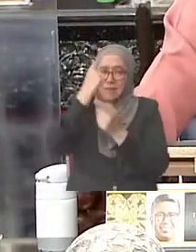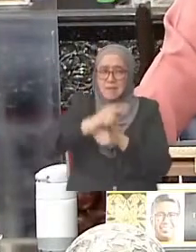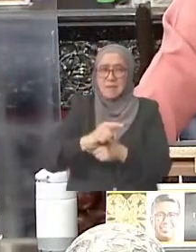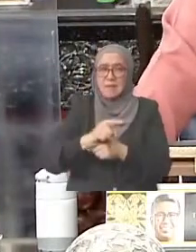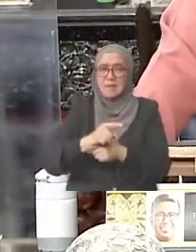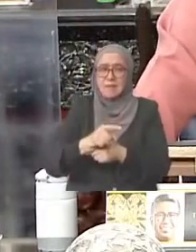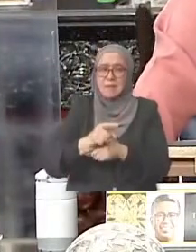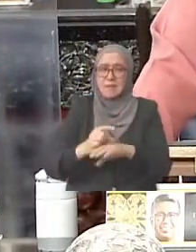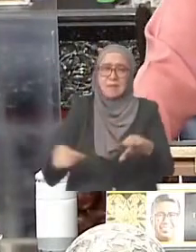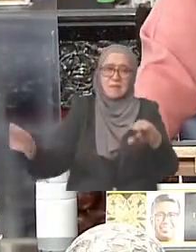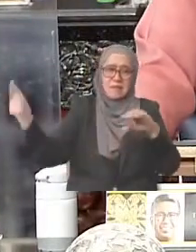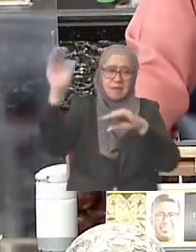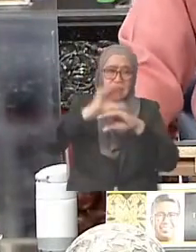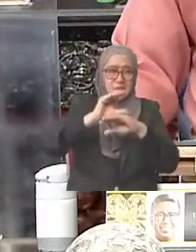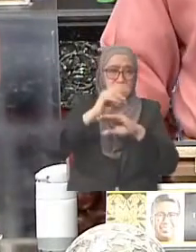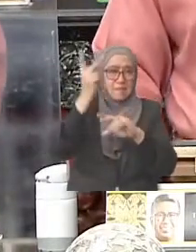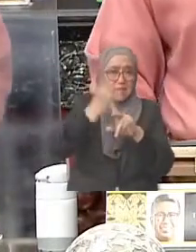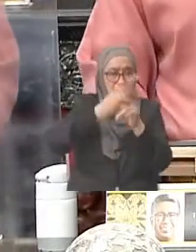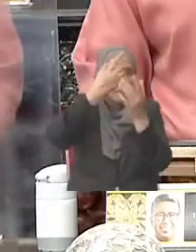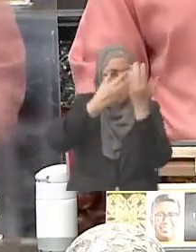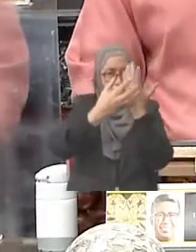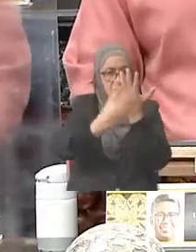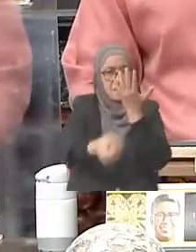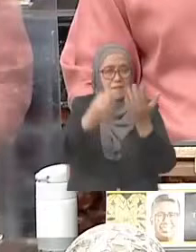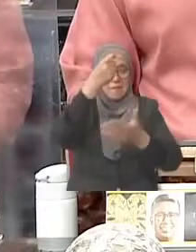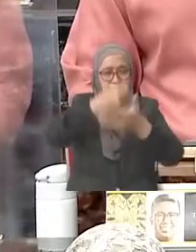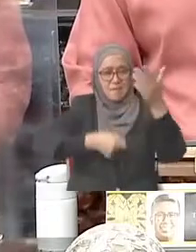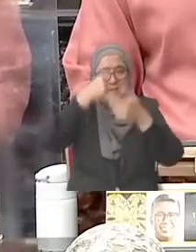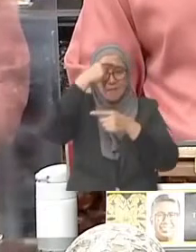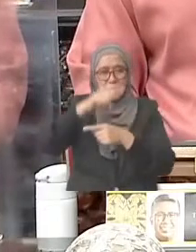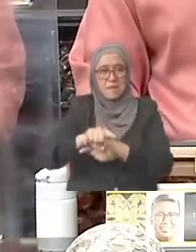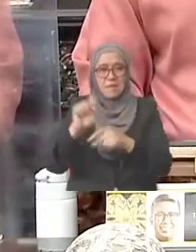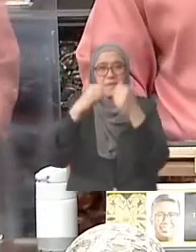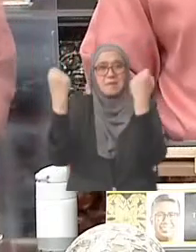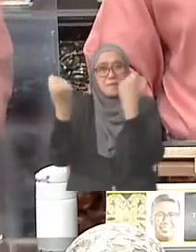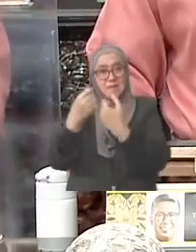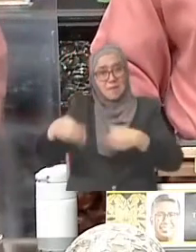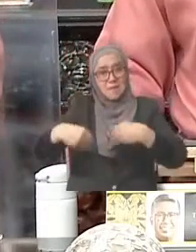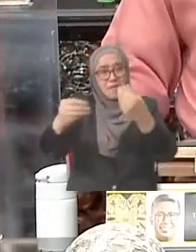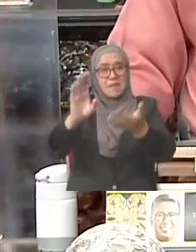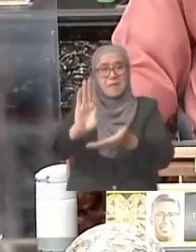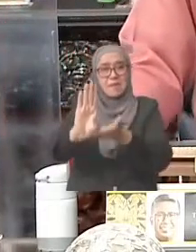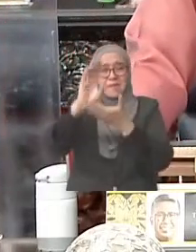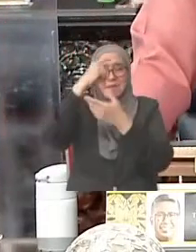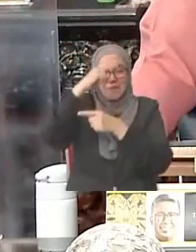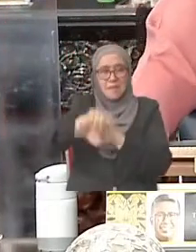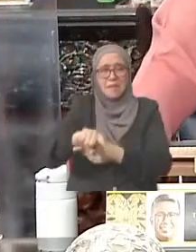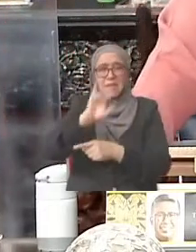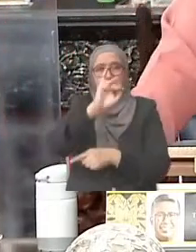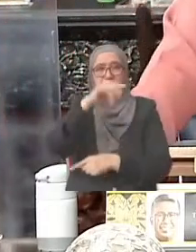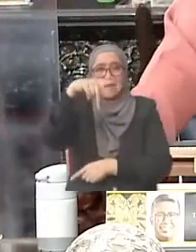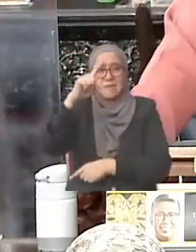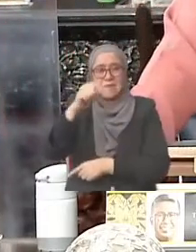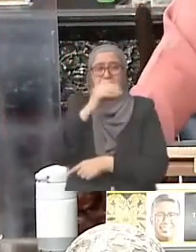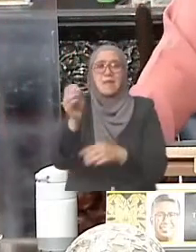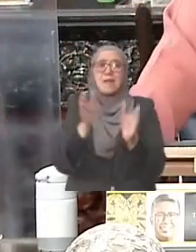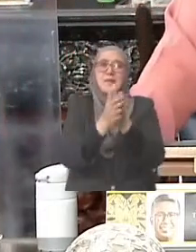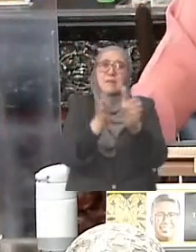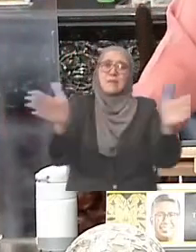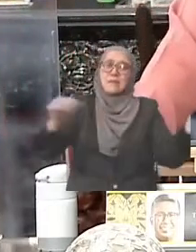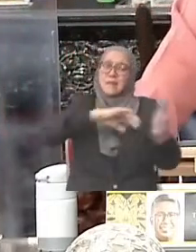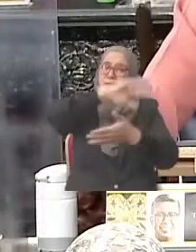memberi beasiswa kepada pelajar institusi pengajian tinggi dan diperluas kepada semua bidang pengajiannya